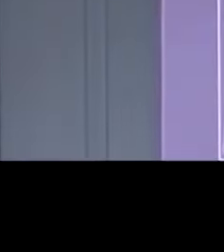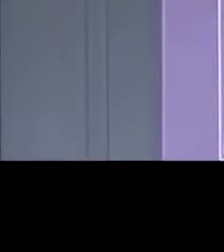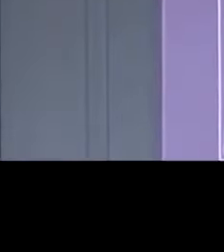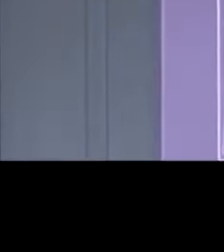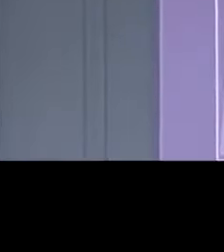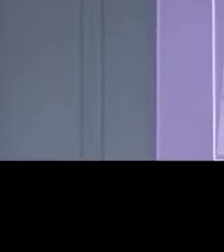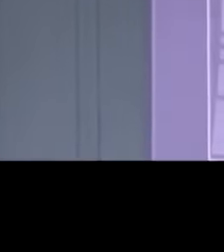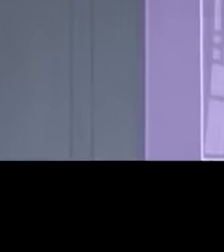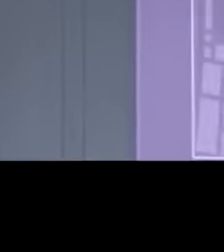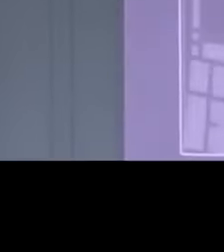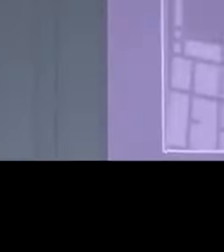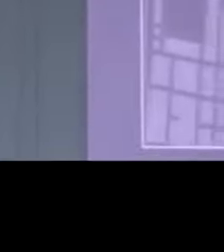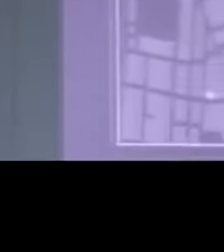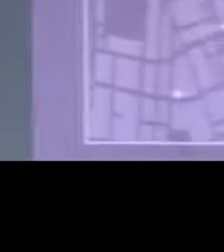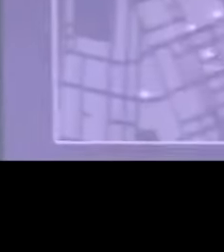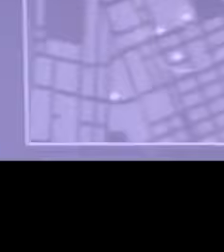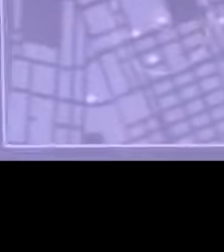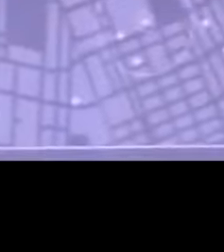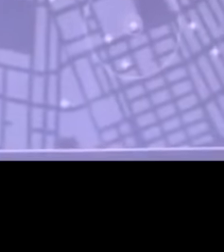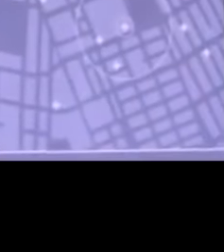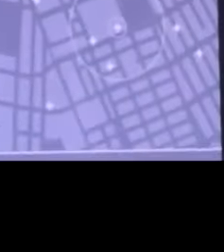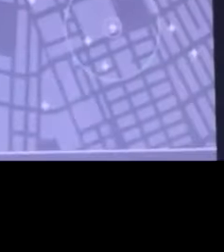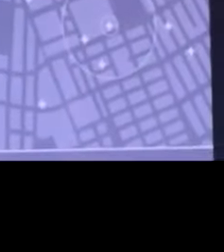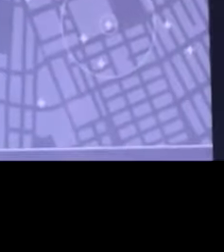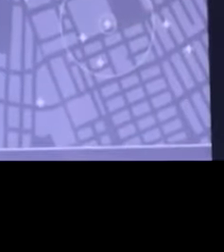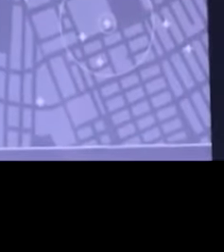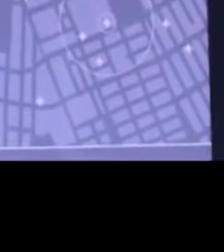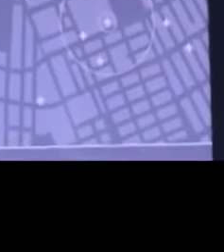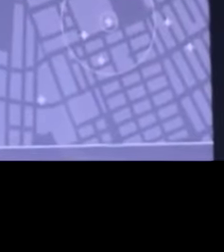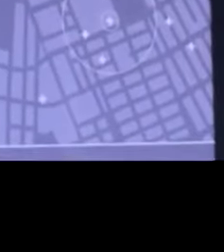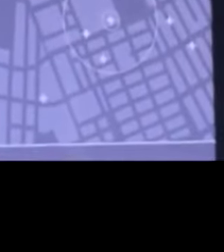집단 지성의 힘을 모아 고민중개사 양원호.